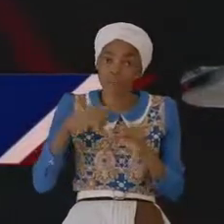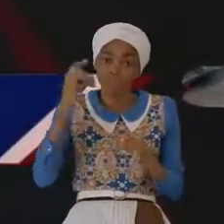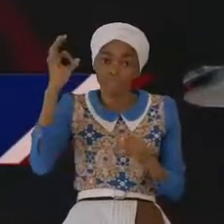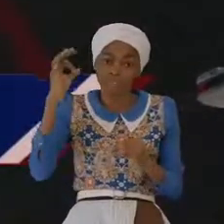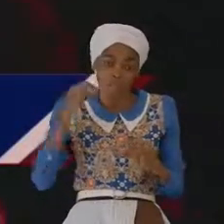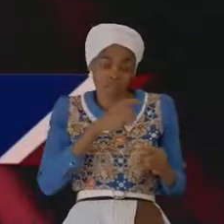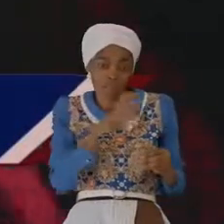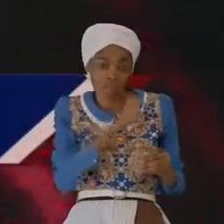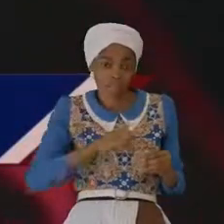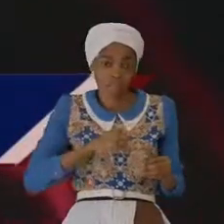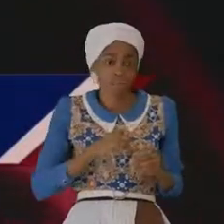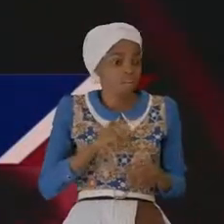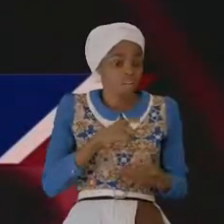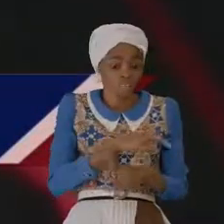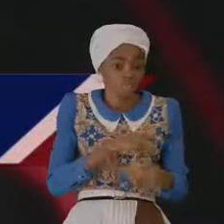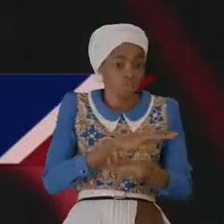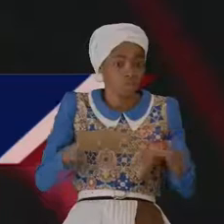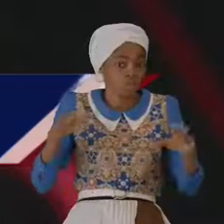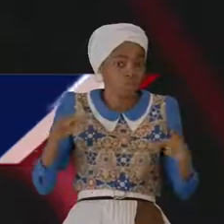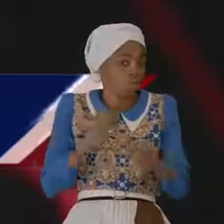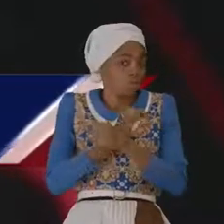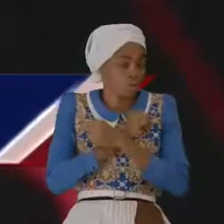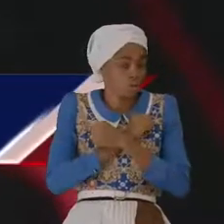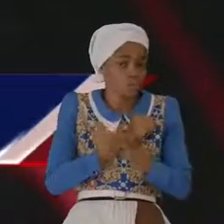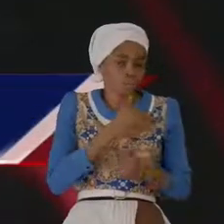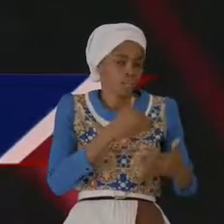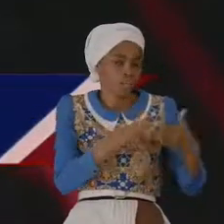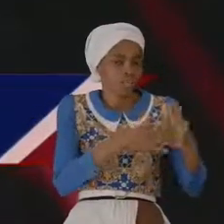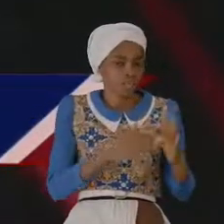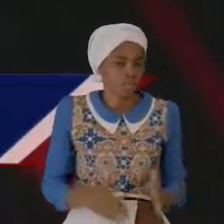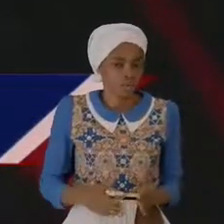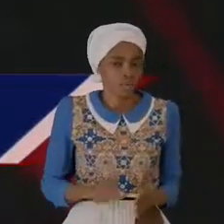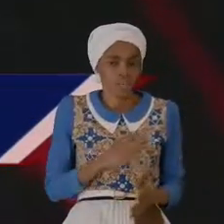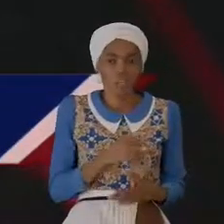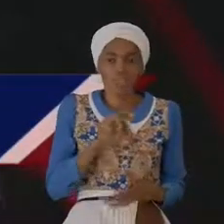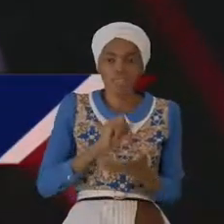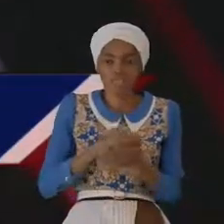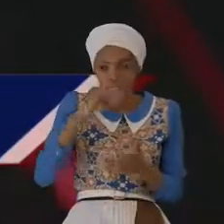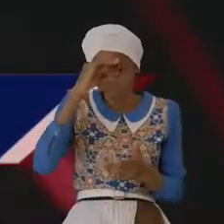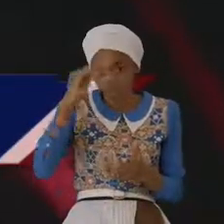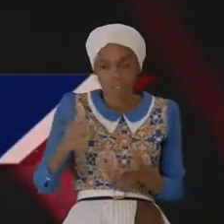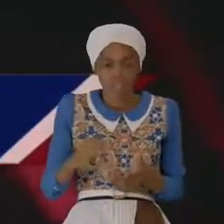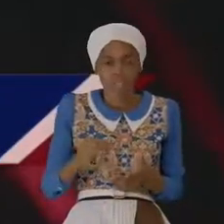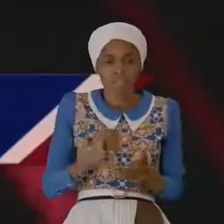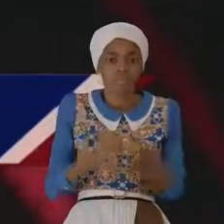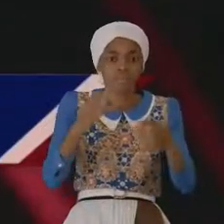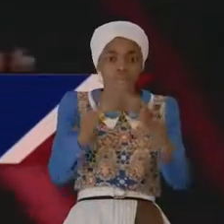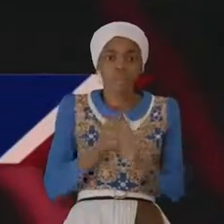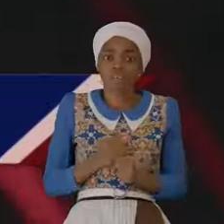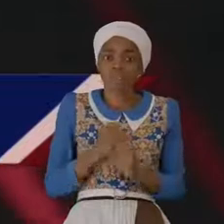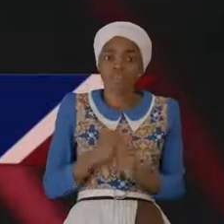leur semblable, l'homme-là, qui a recouvré la vue, a été chassé